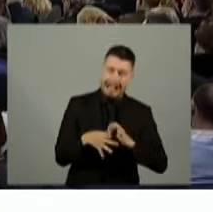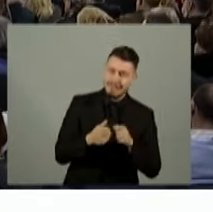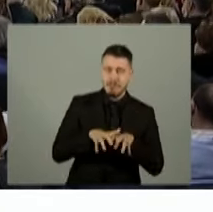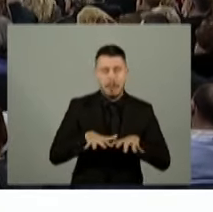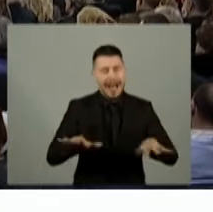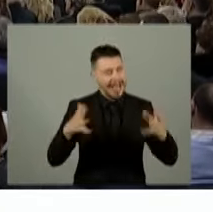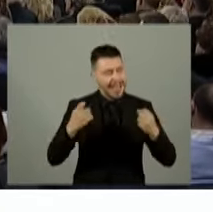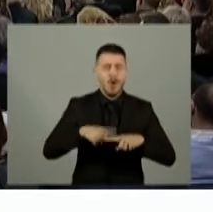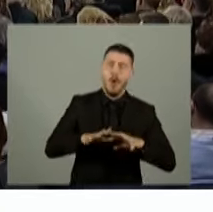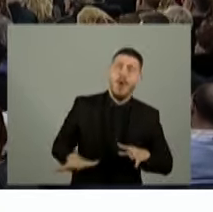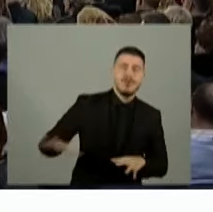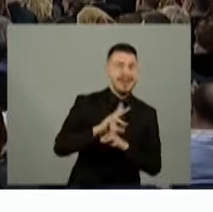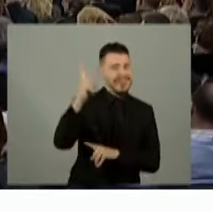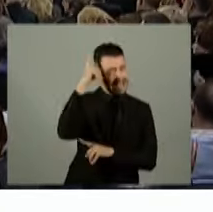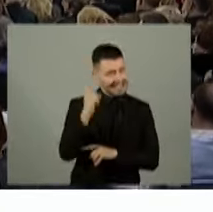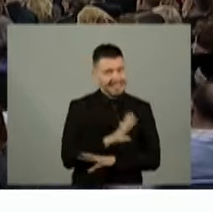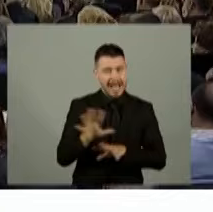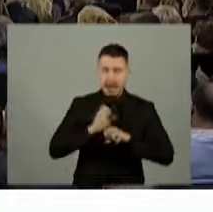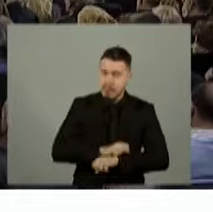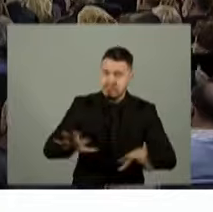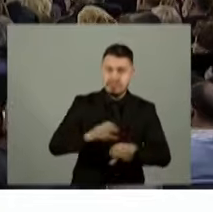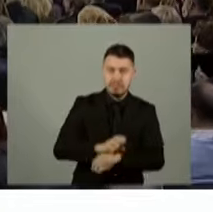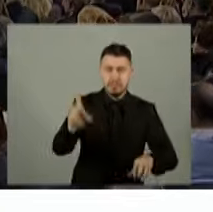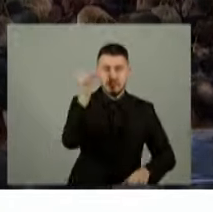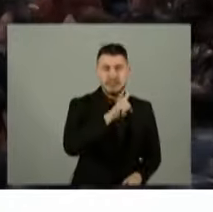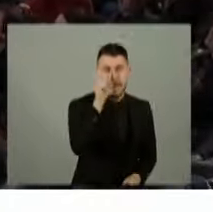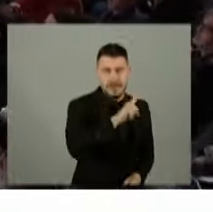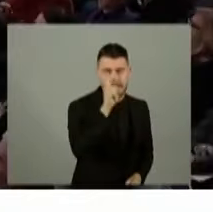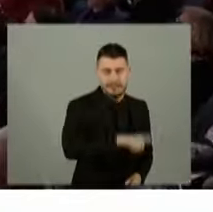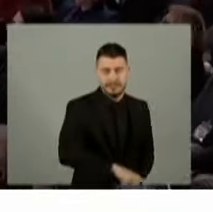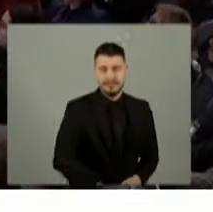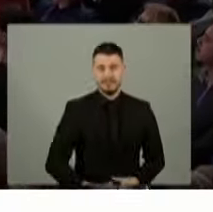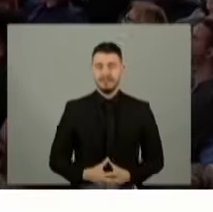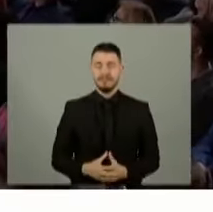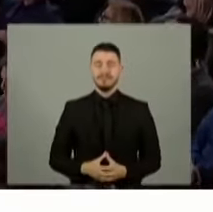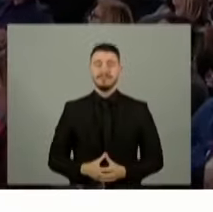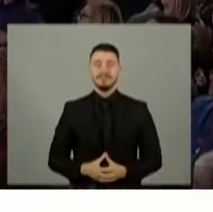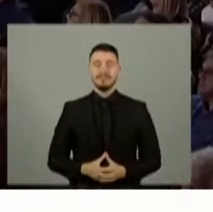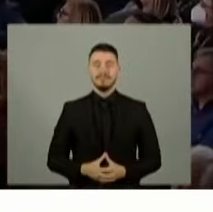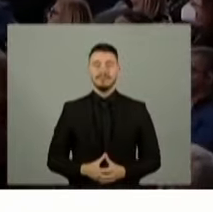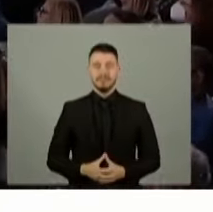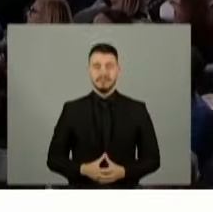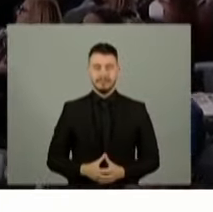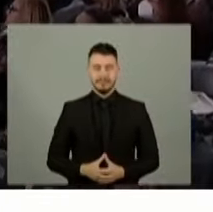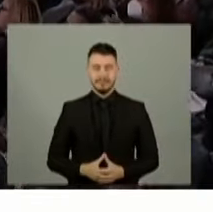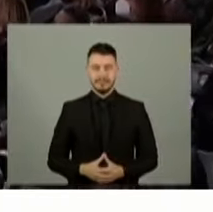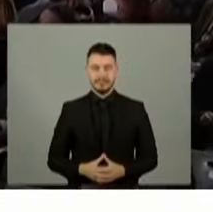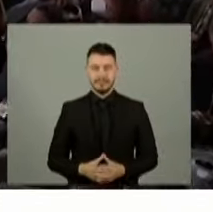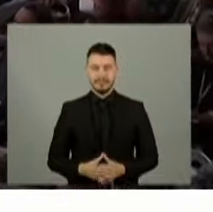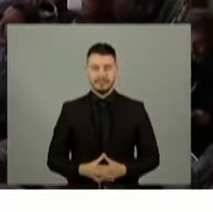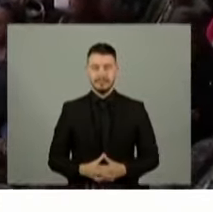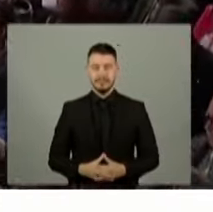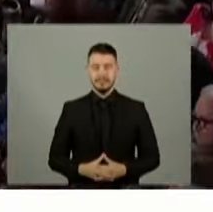βλέπουν μια κάποια επιστροφή του Αλέξη Τσίπρα στο κόμμα, στο ΣΥΡΙΖΑ, μέσω αυτής της διαδικασίας και του. Αυτού